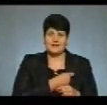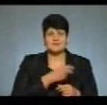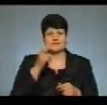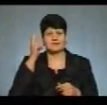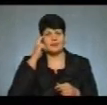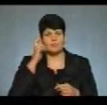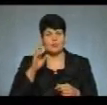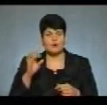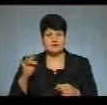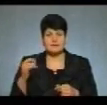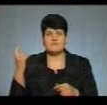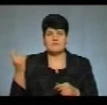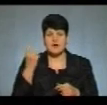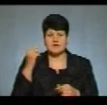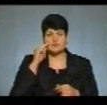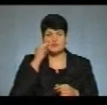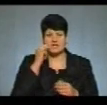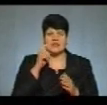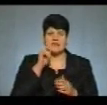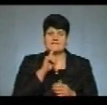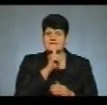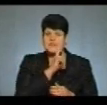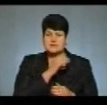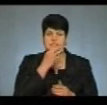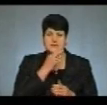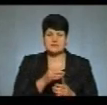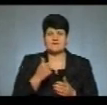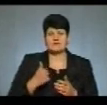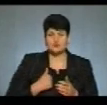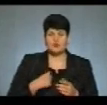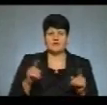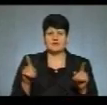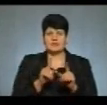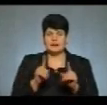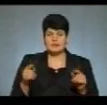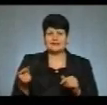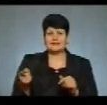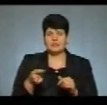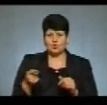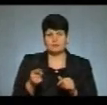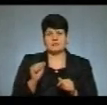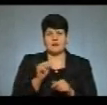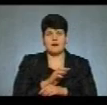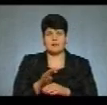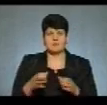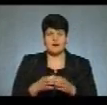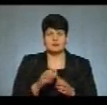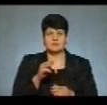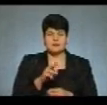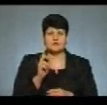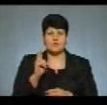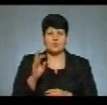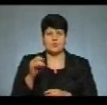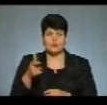Київському Борисполі, у Харкові, Чернігові та Вінниці, повідомив військовий диригент Тернопільської окремої артбригади Тарас Когут. Зазначу, бої